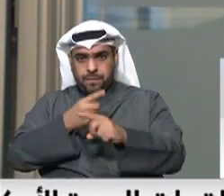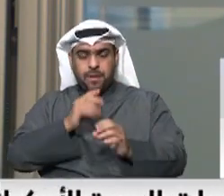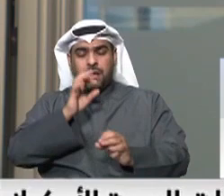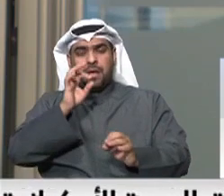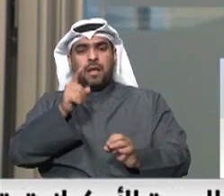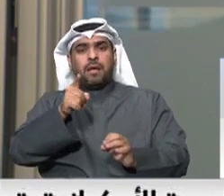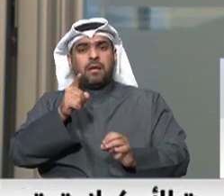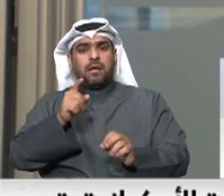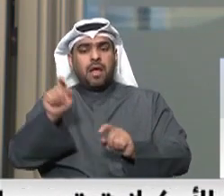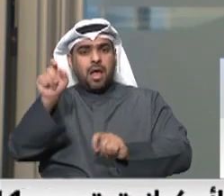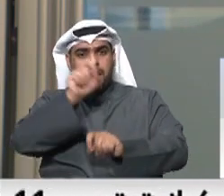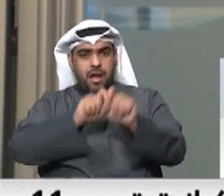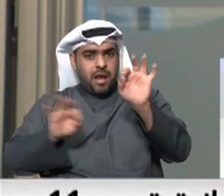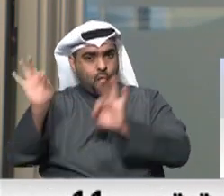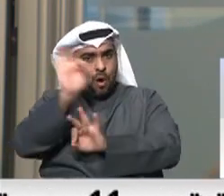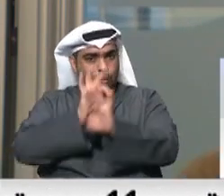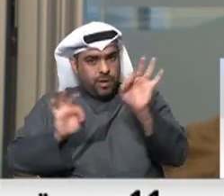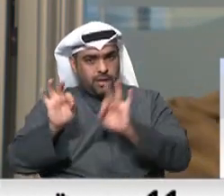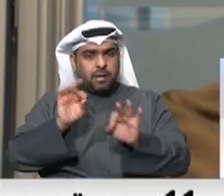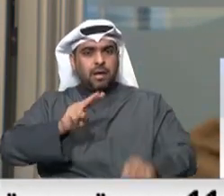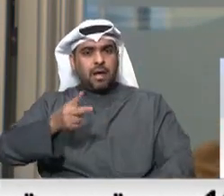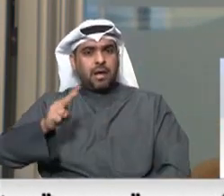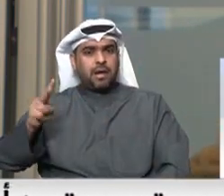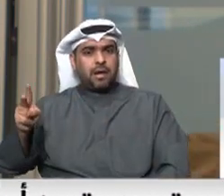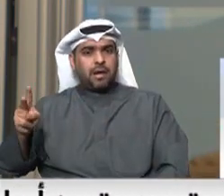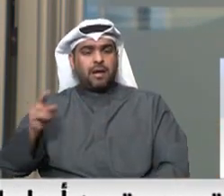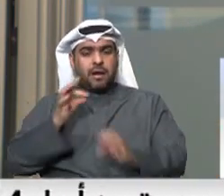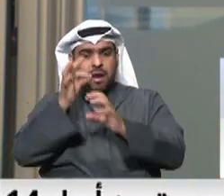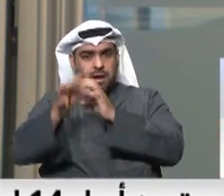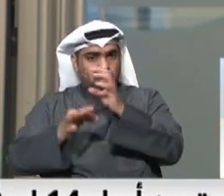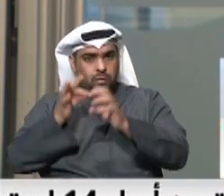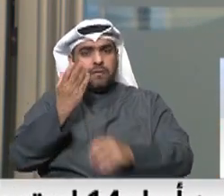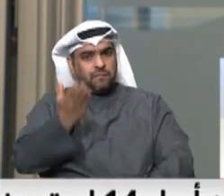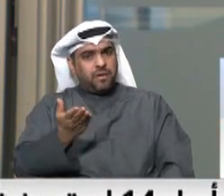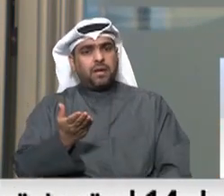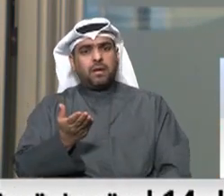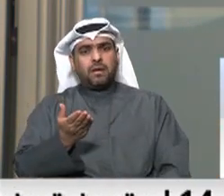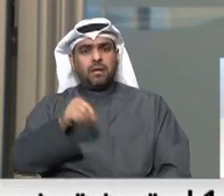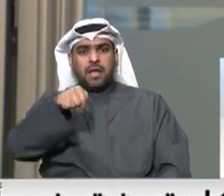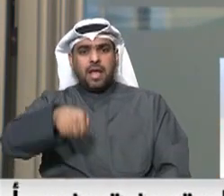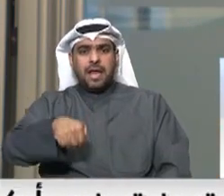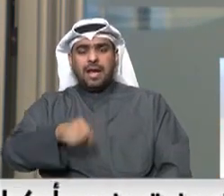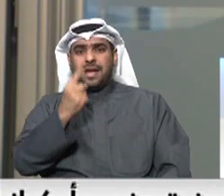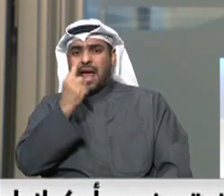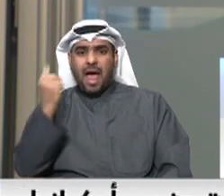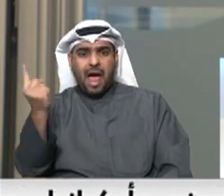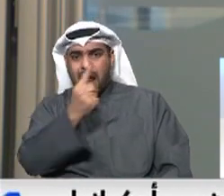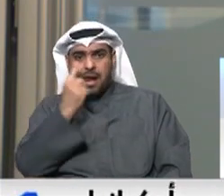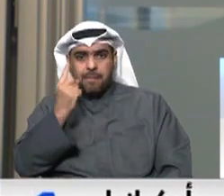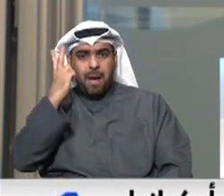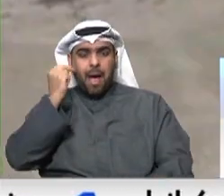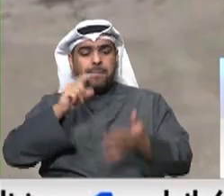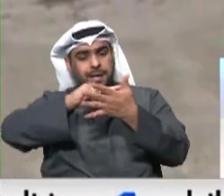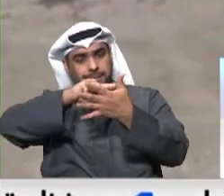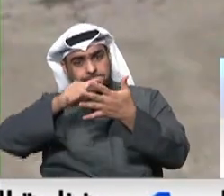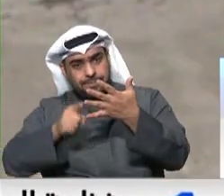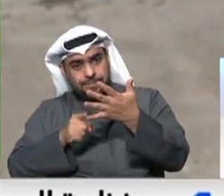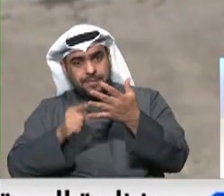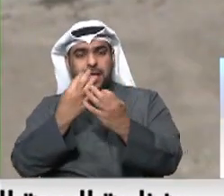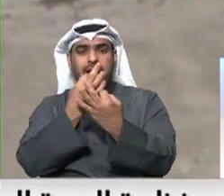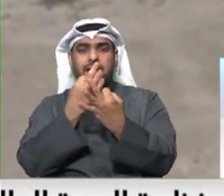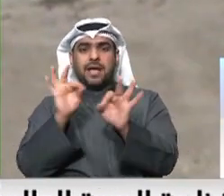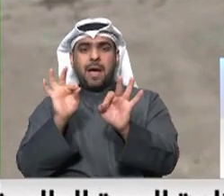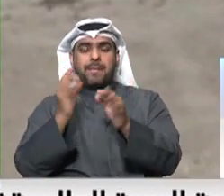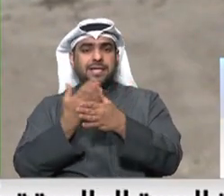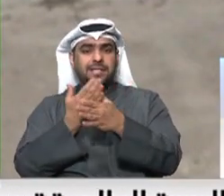فهو العالم يحتاج ان العالم ينمو ويزداد سكانيا يحتاج بالنسبه لكل انواع الطاقه حتى يستمر في